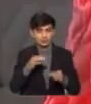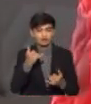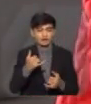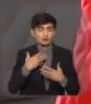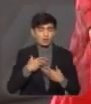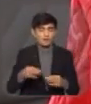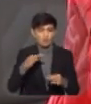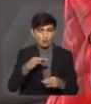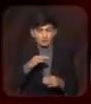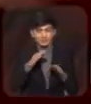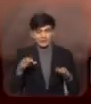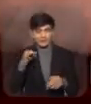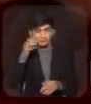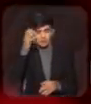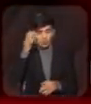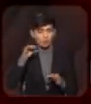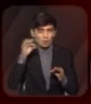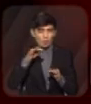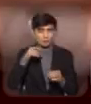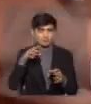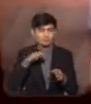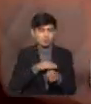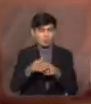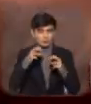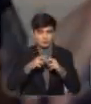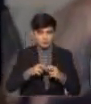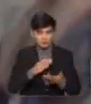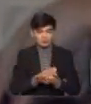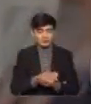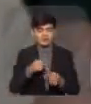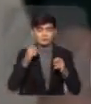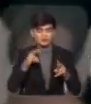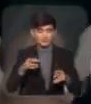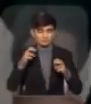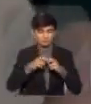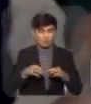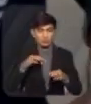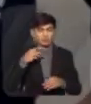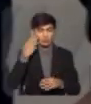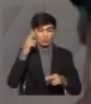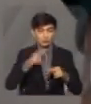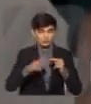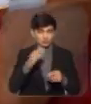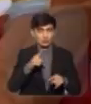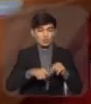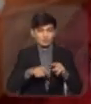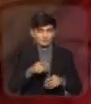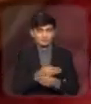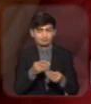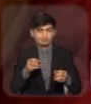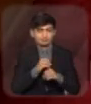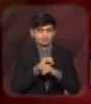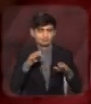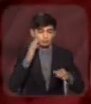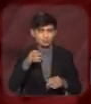денсаулығы, психологиялық жағдайы толық тексеріліп жатыр екен. Тиісті шаралар аяқталғаннан кейін сәбилер туыстарының қамқорлығына берілмек.